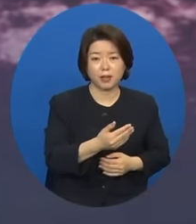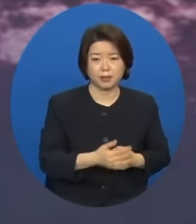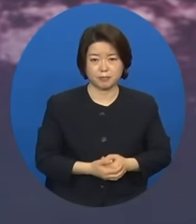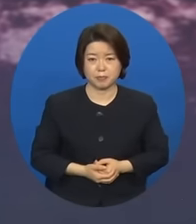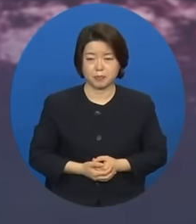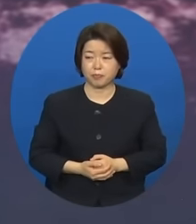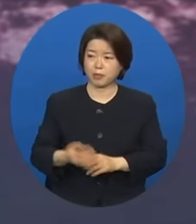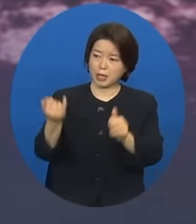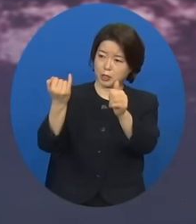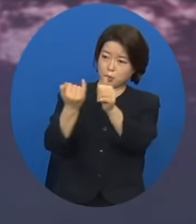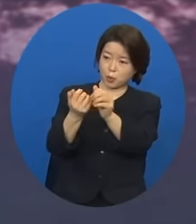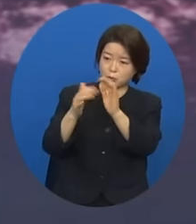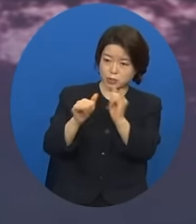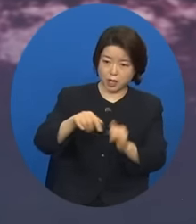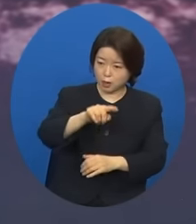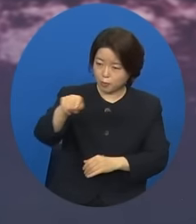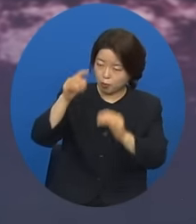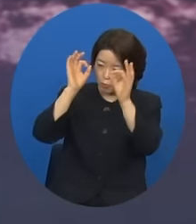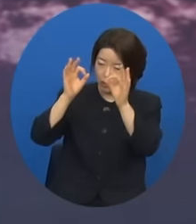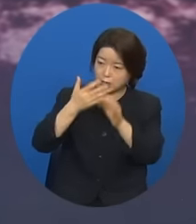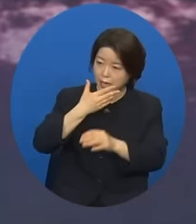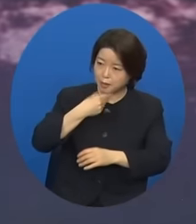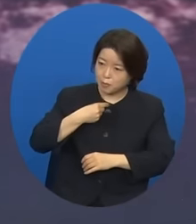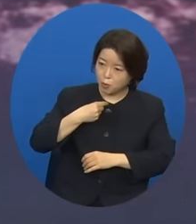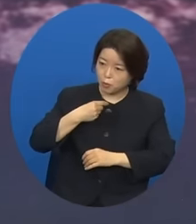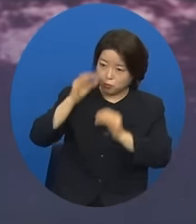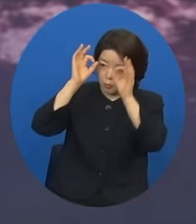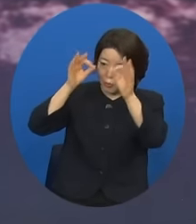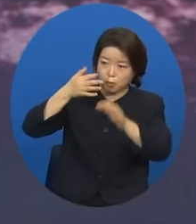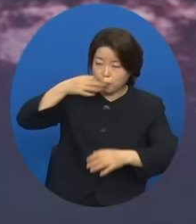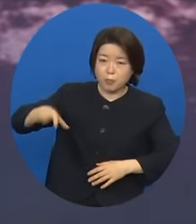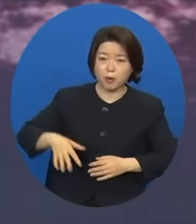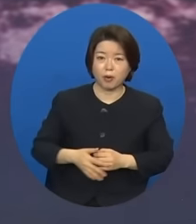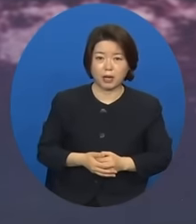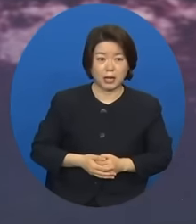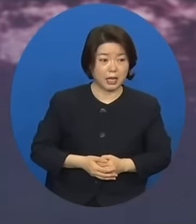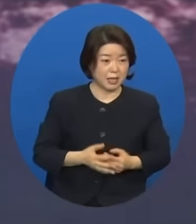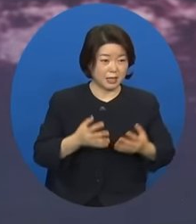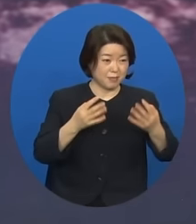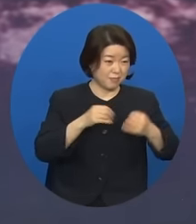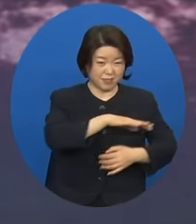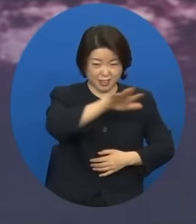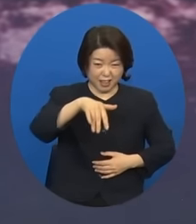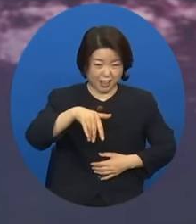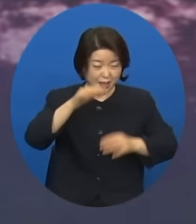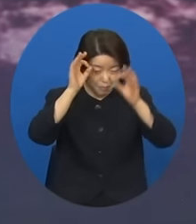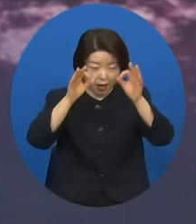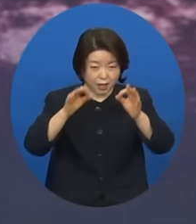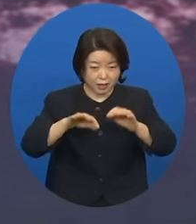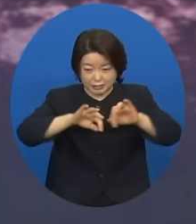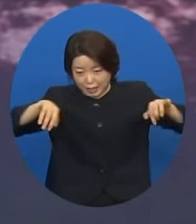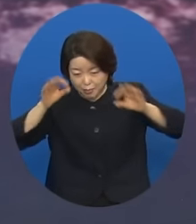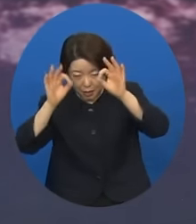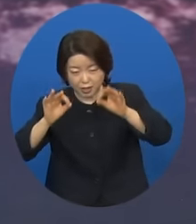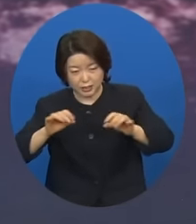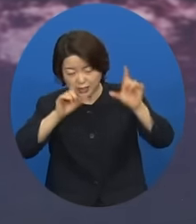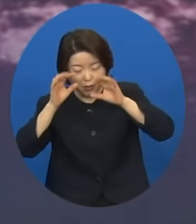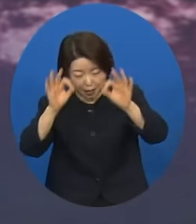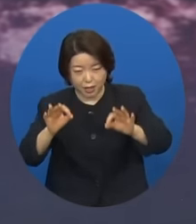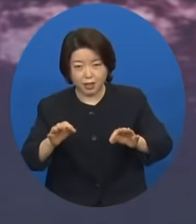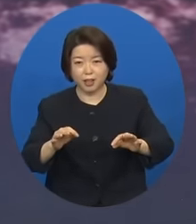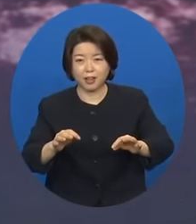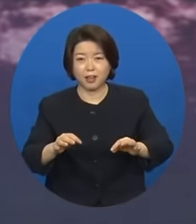결혼한 사람 중에 행복한 사람을 본 적이 없대 아가 뭐 자기가 얼마나 바뀌어 자기가 뭐 다 들어가 봤어 같이 살아 봤어